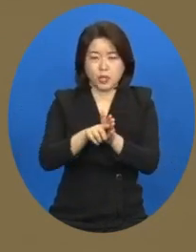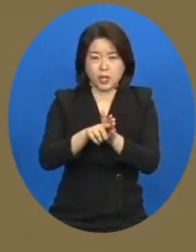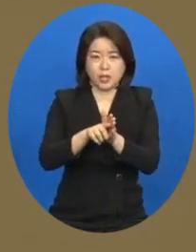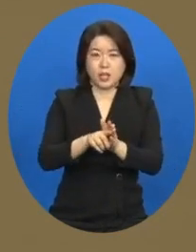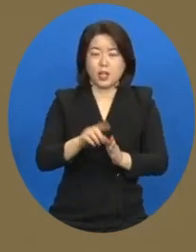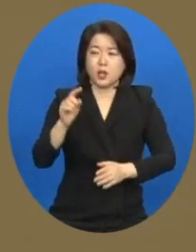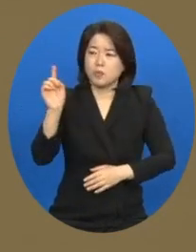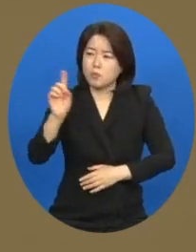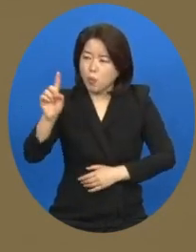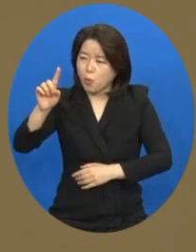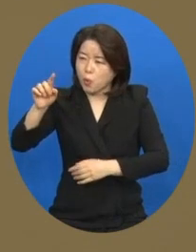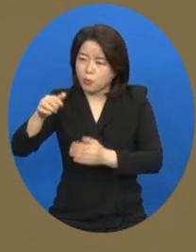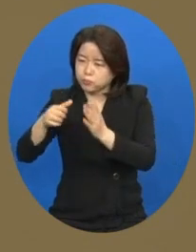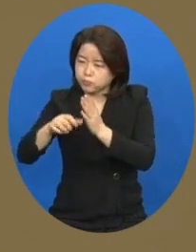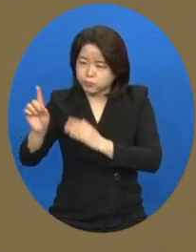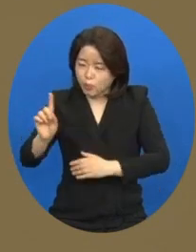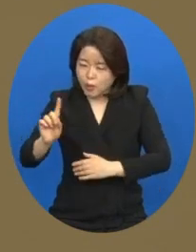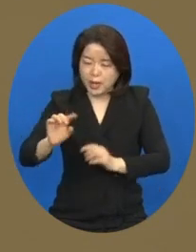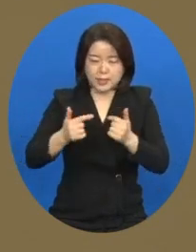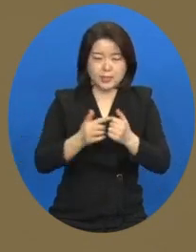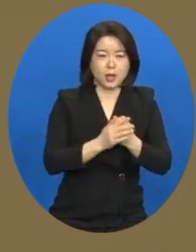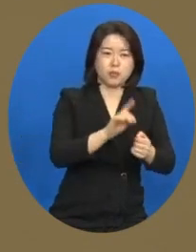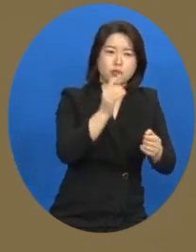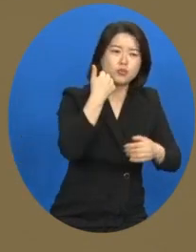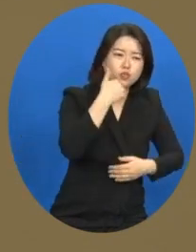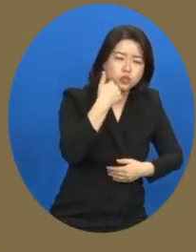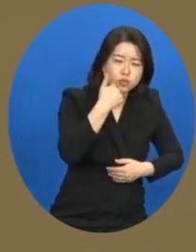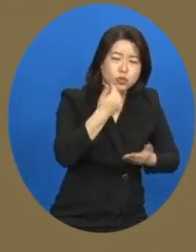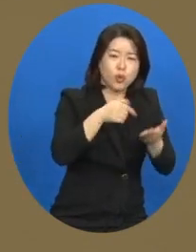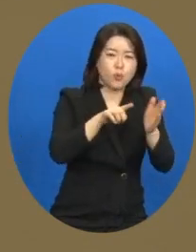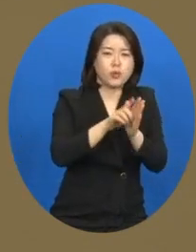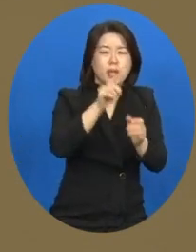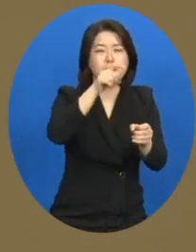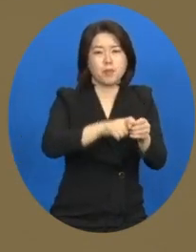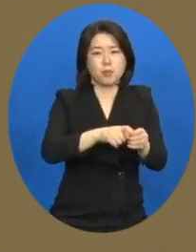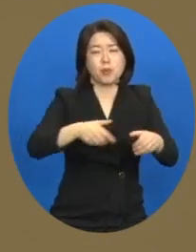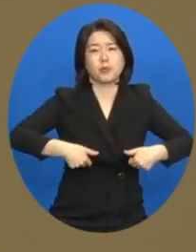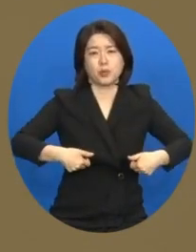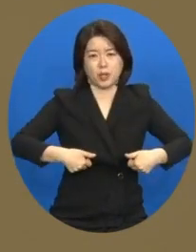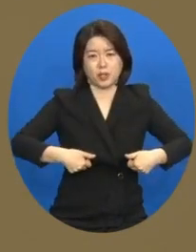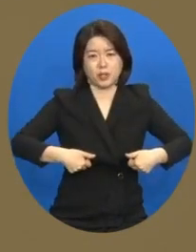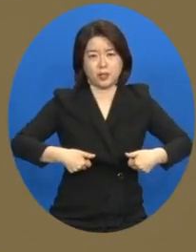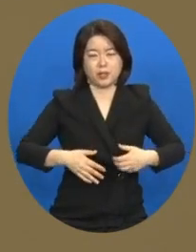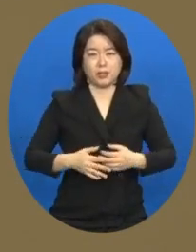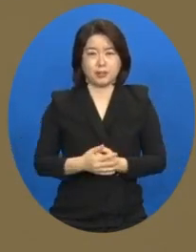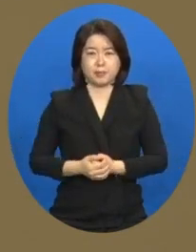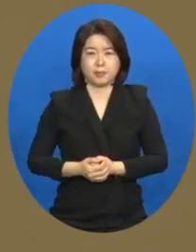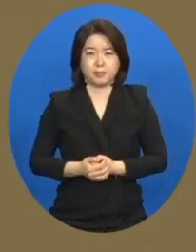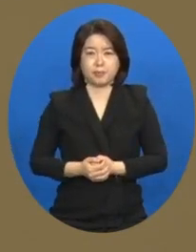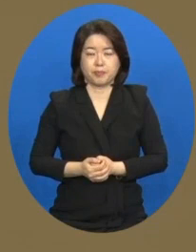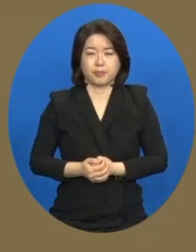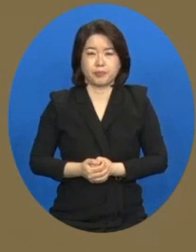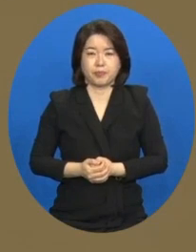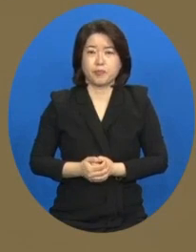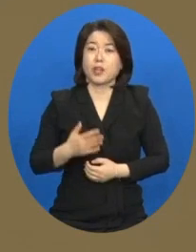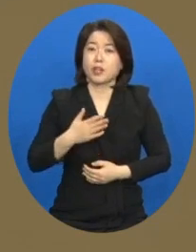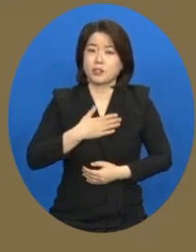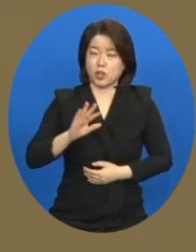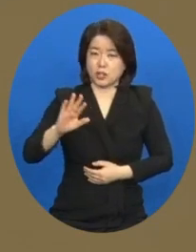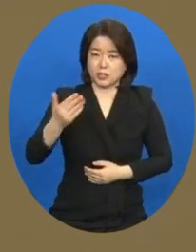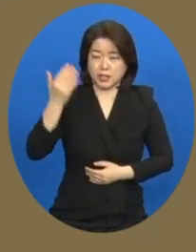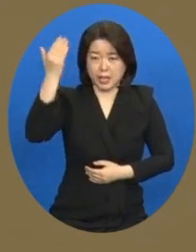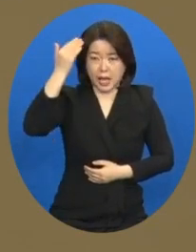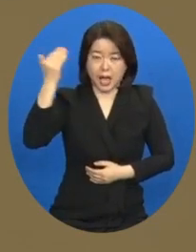그 누구를 목표로 하여야 한다, 그런 말을 했어요. 저는 최근에